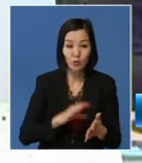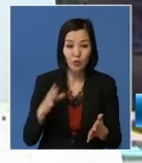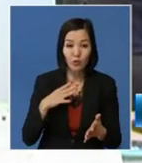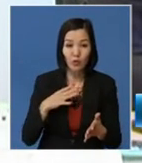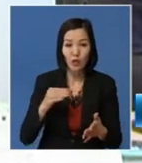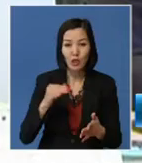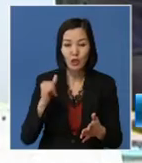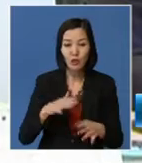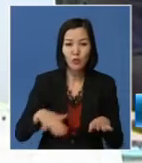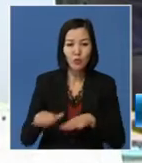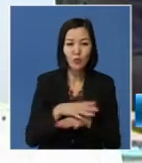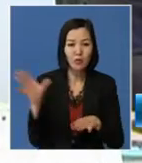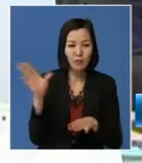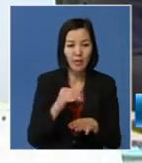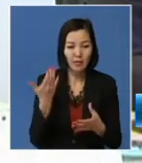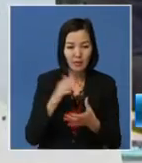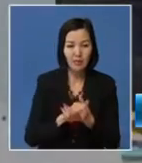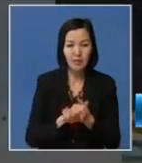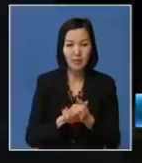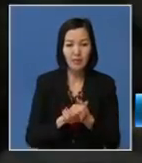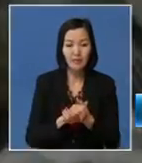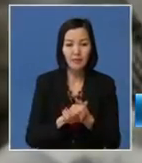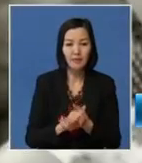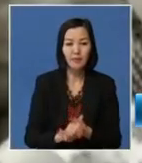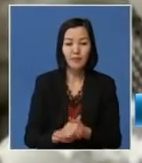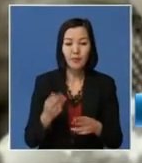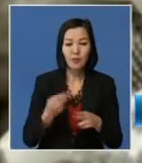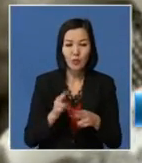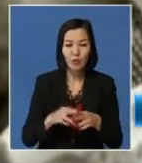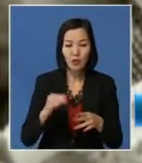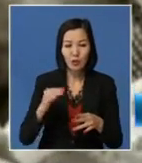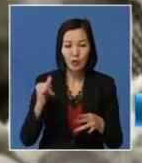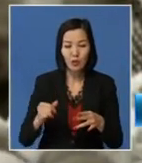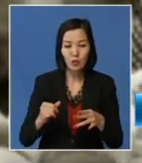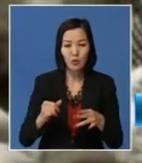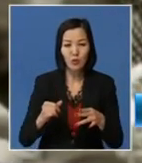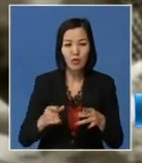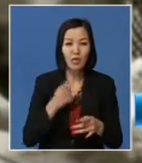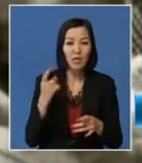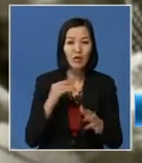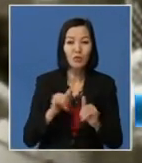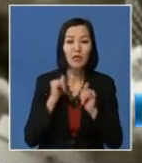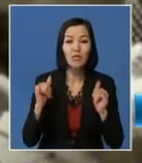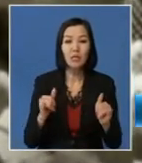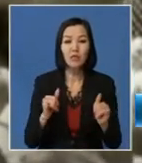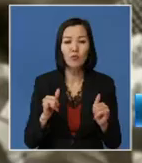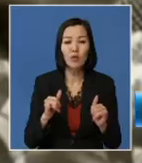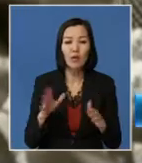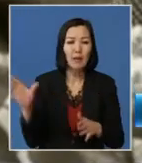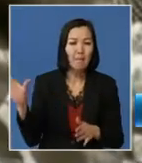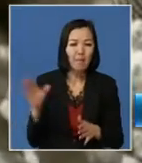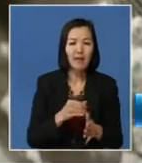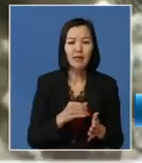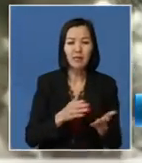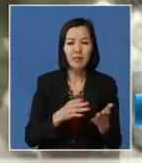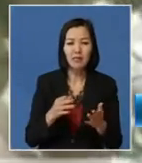танылған тележурналист. Ол осы Жетісу өңірінің экономикалық дамуына қай жағынан болсын,